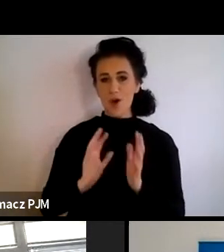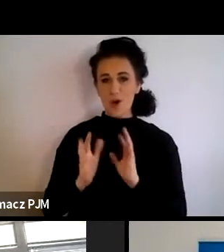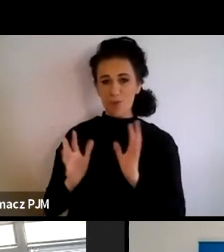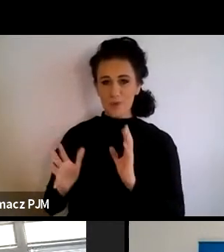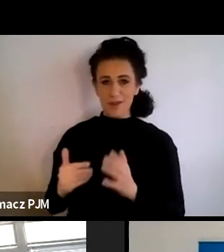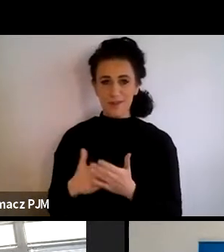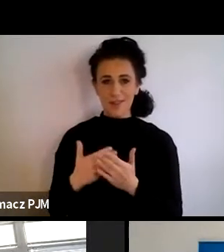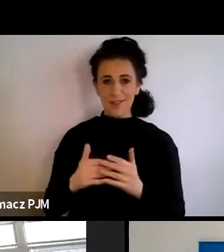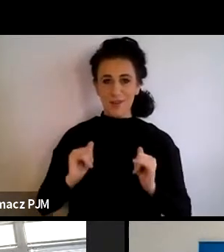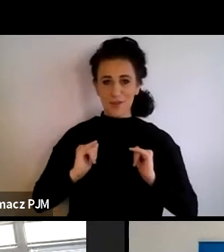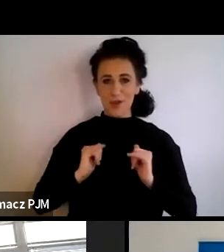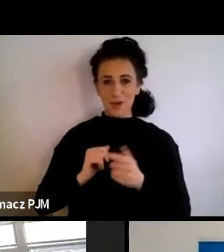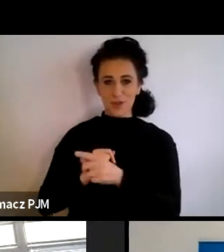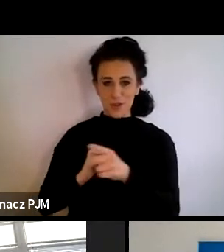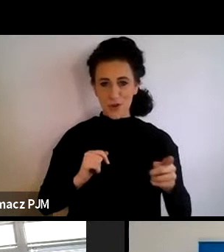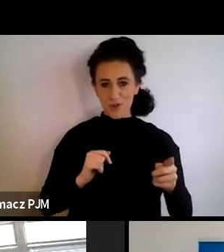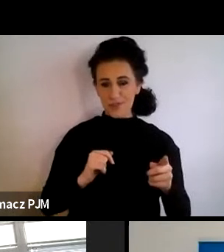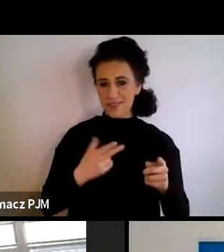komfort, że ich nie widać.